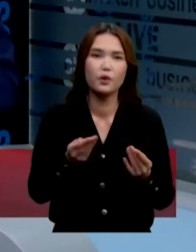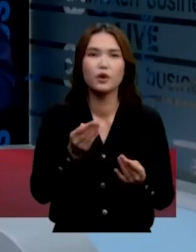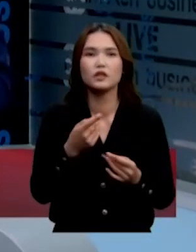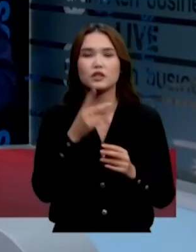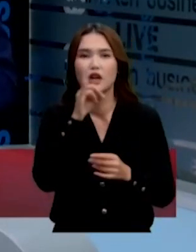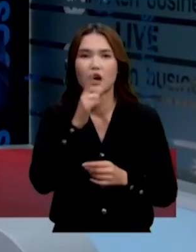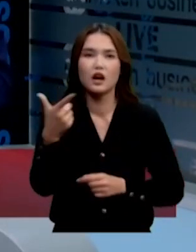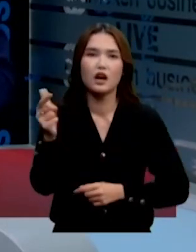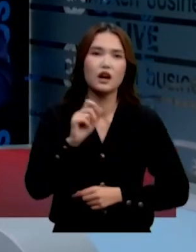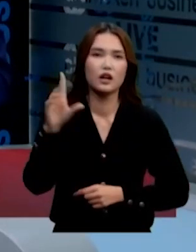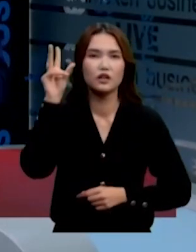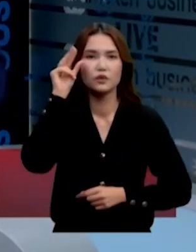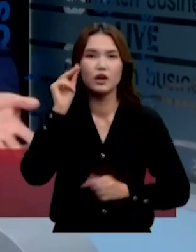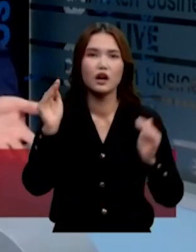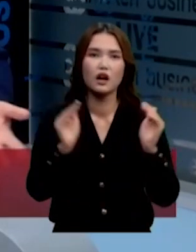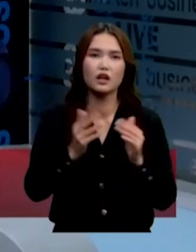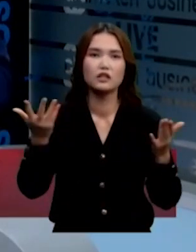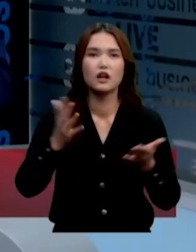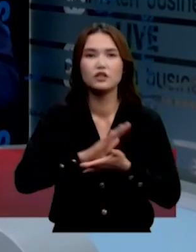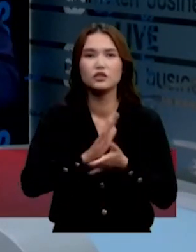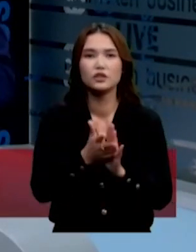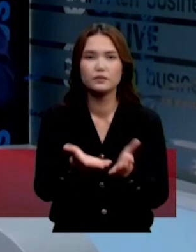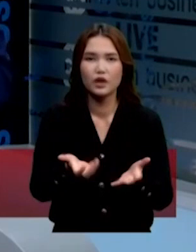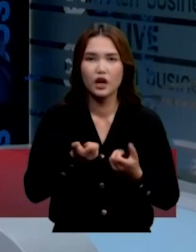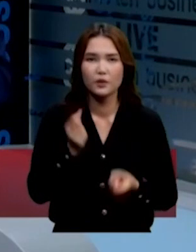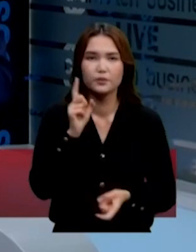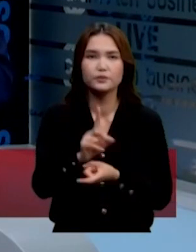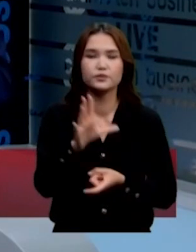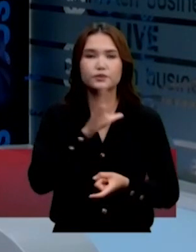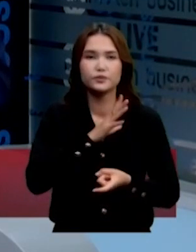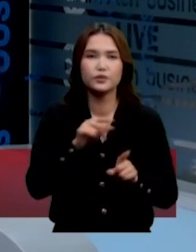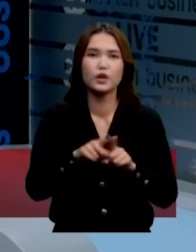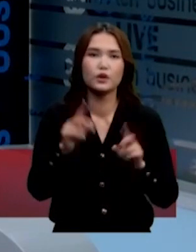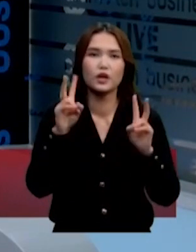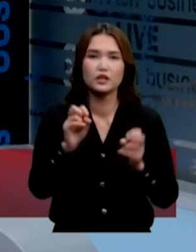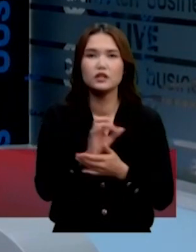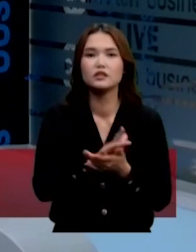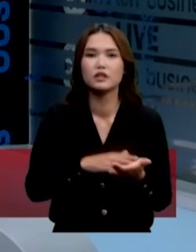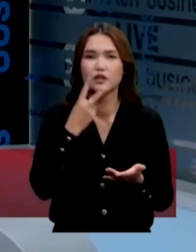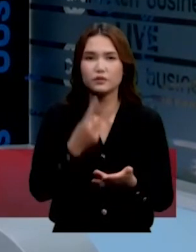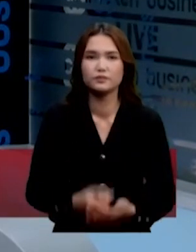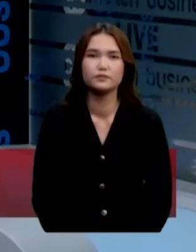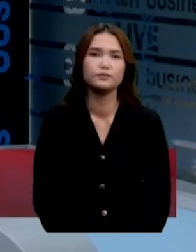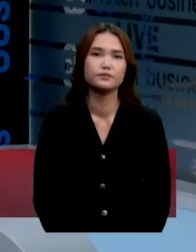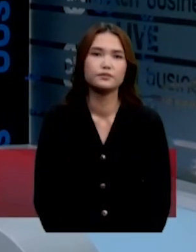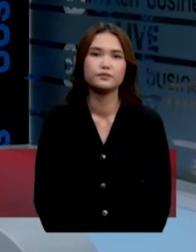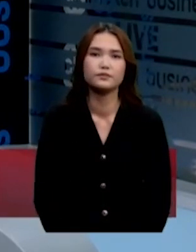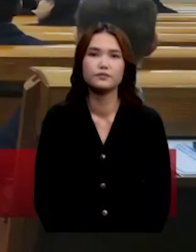kışkıl gazdın kulemin azaytu üçün kanday şişimder kabıldau kerek? Taqırıpta Arnat Düşen sabaqtaydı.